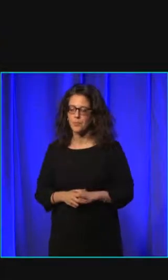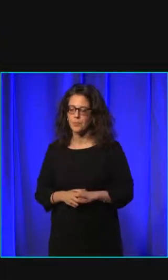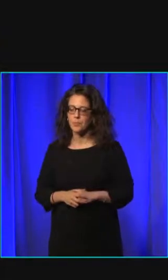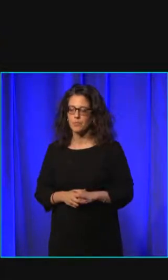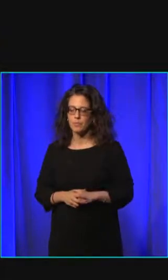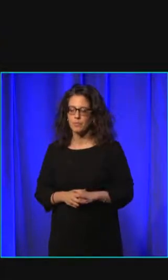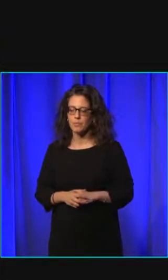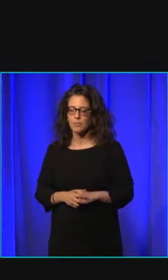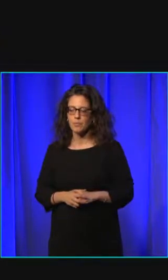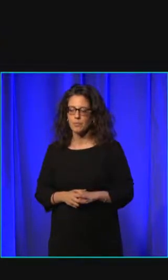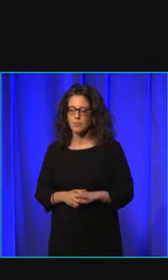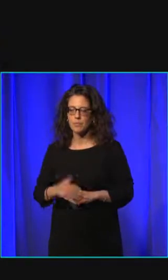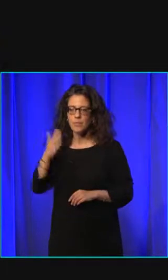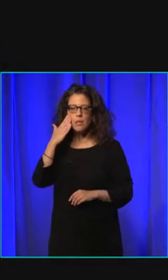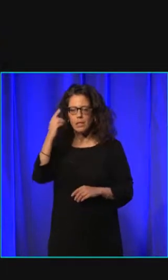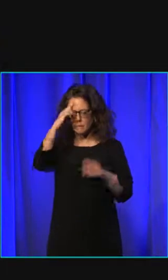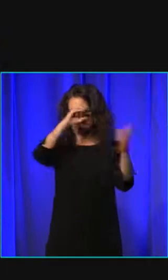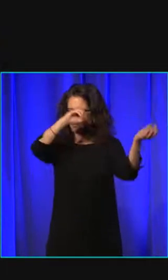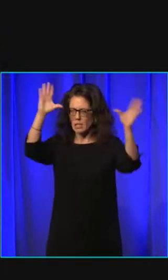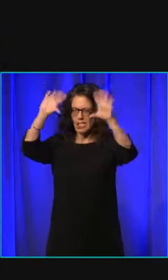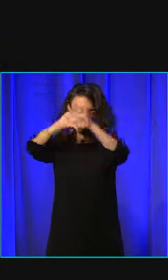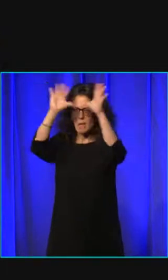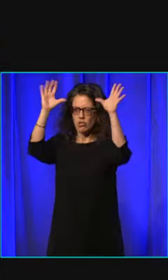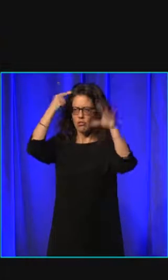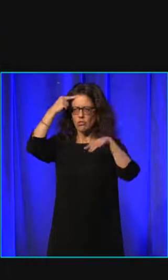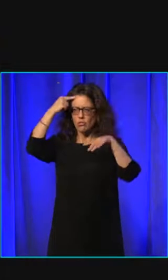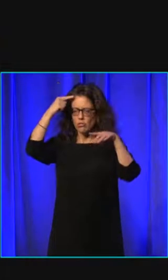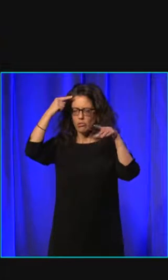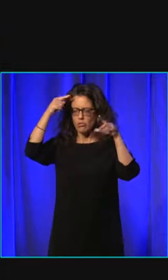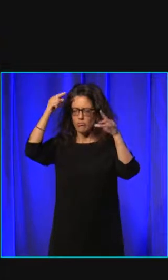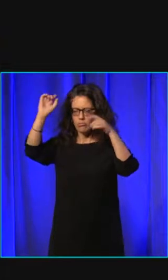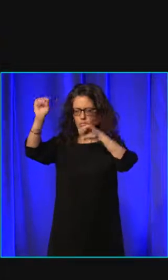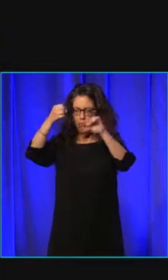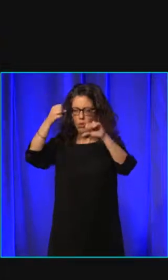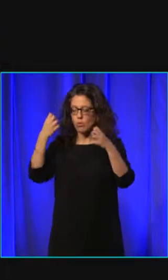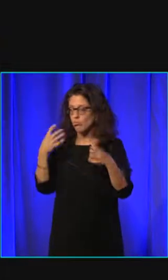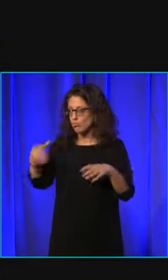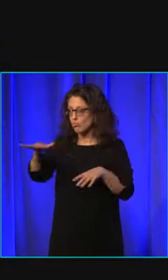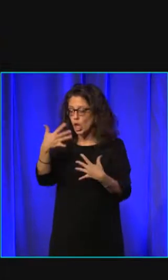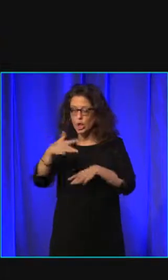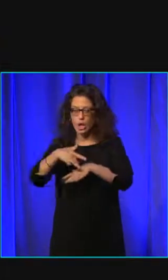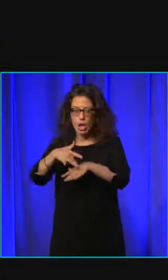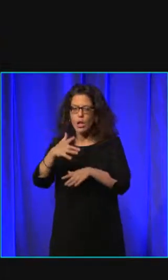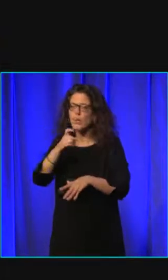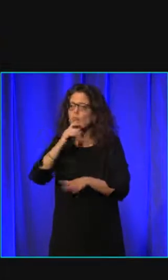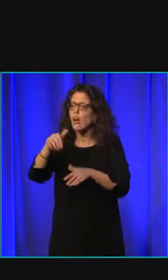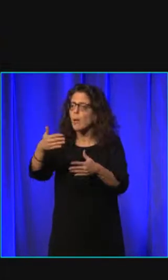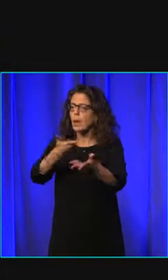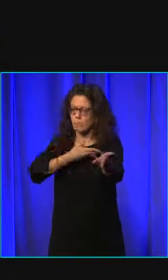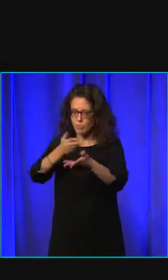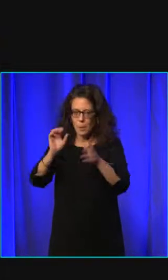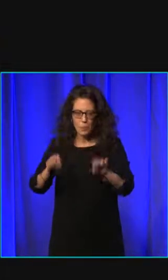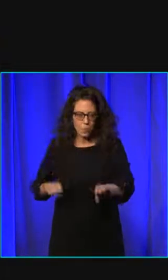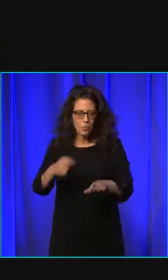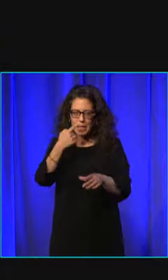Quand on fabrique une image mentale dans sa tête, souvent, je pense que vous l'avez expérimenté, on pourra échanger tout à l'heure à ce